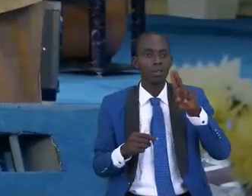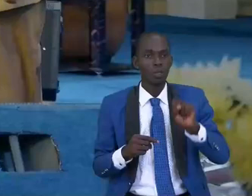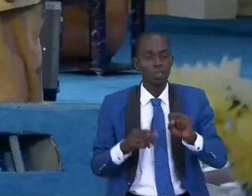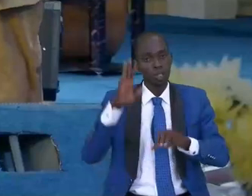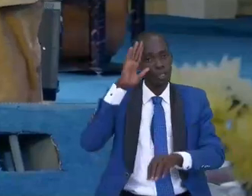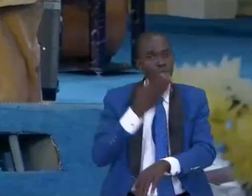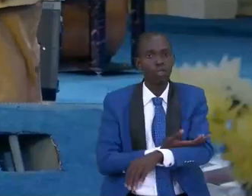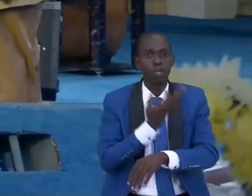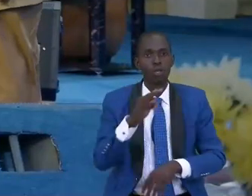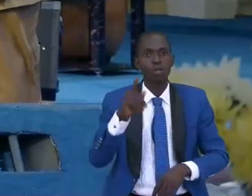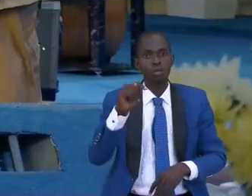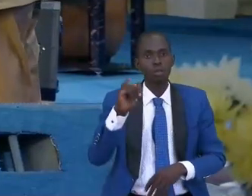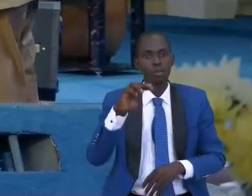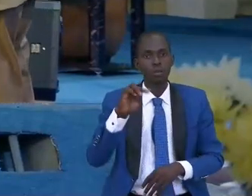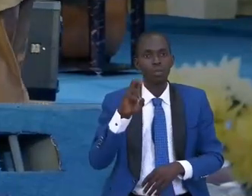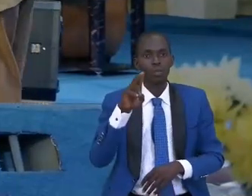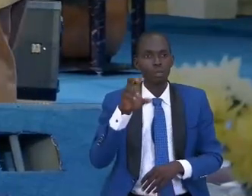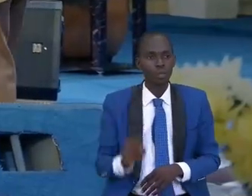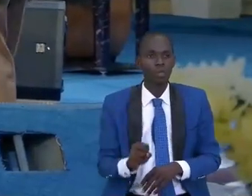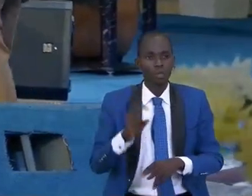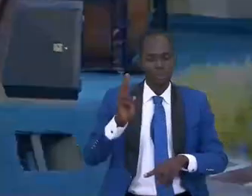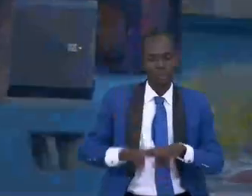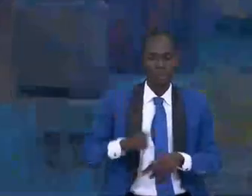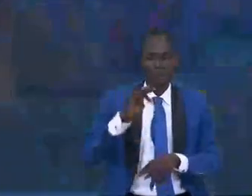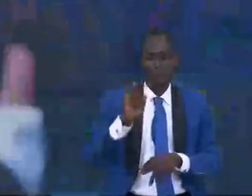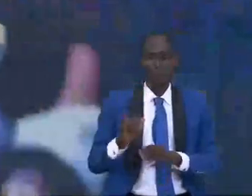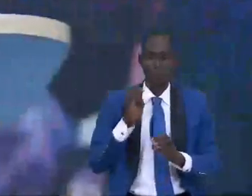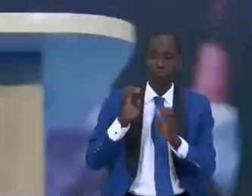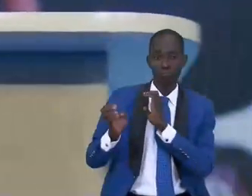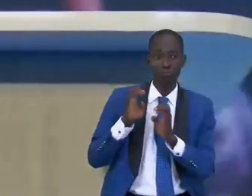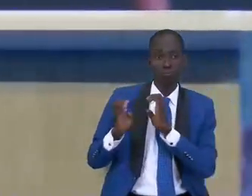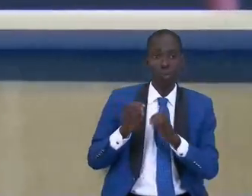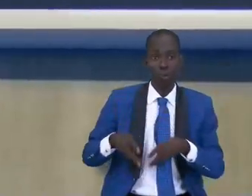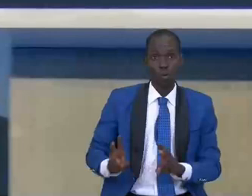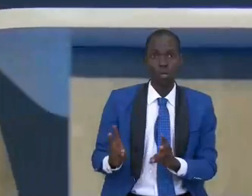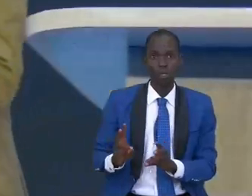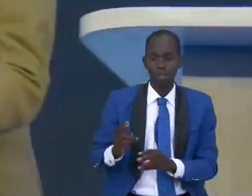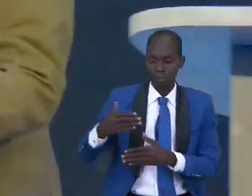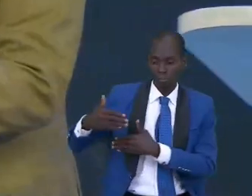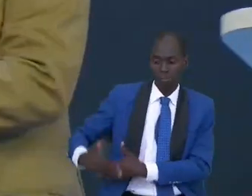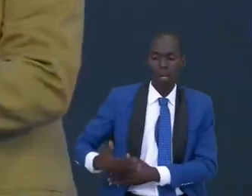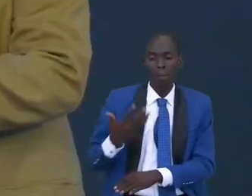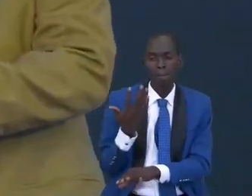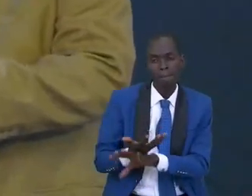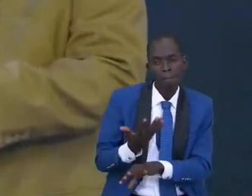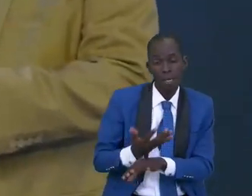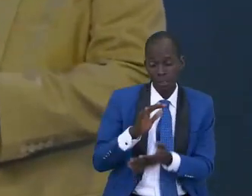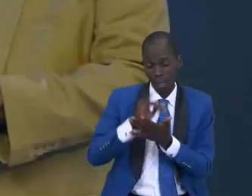mendiant aveugle, était assis au bord du chemin. Il était physiquement aveugle,